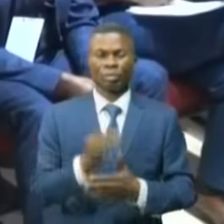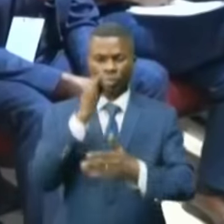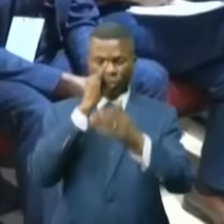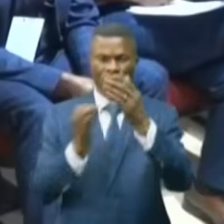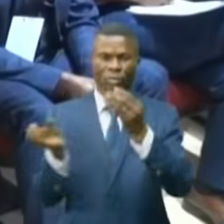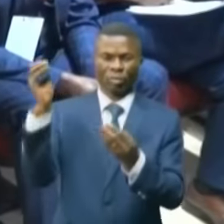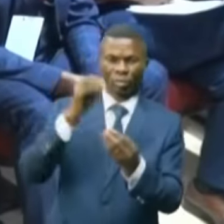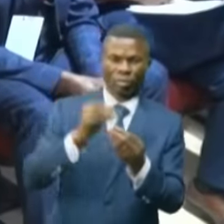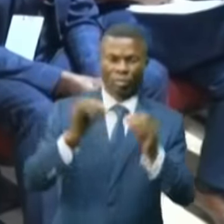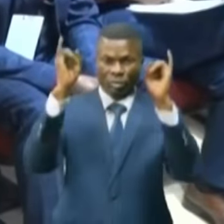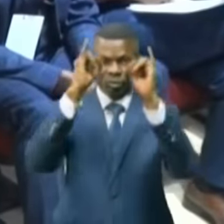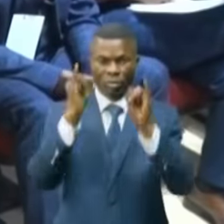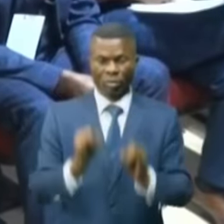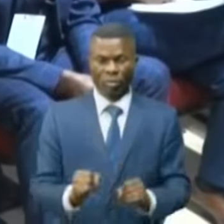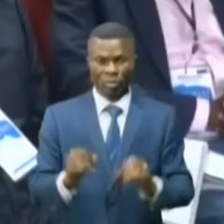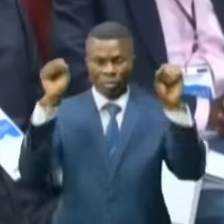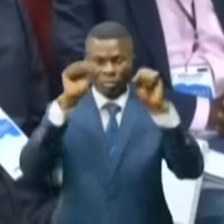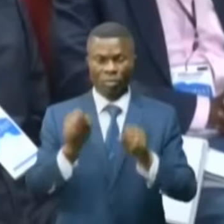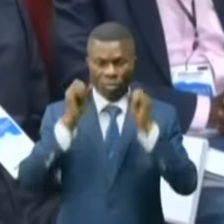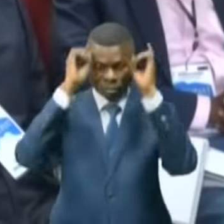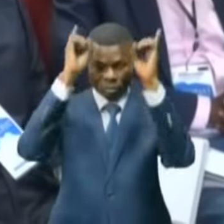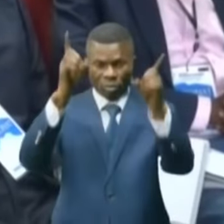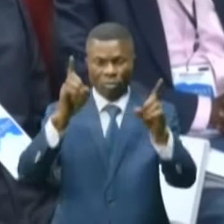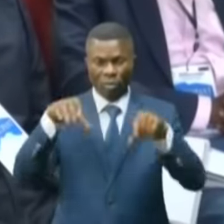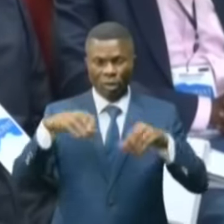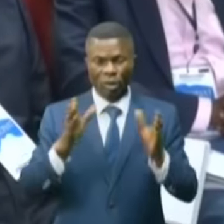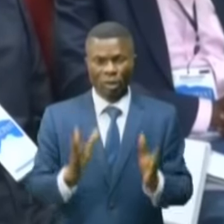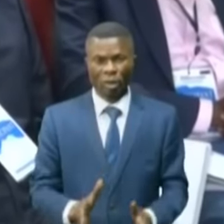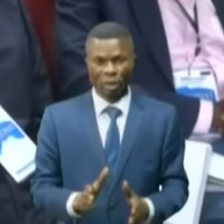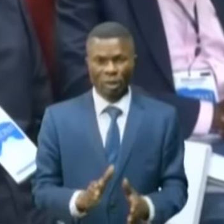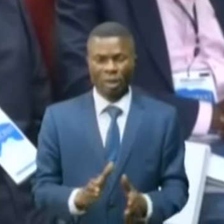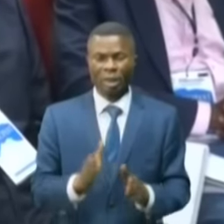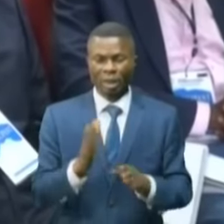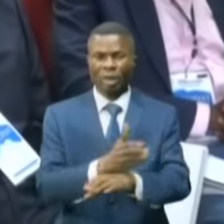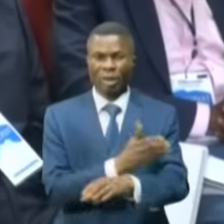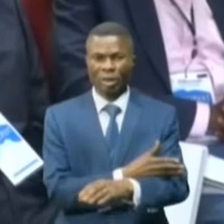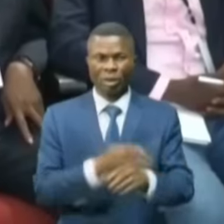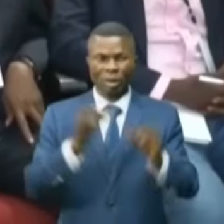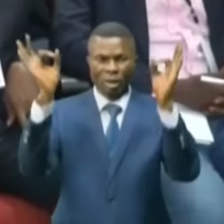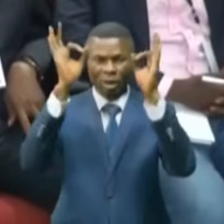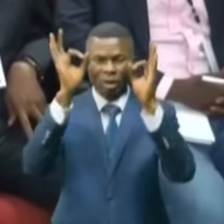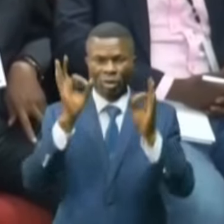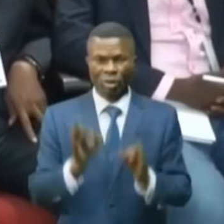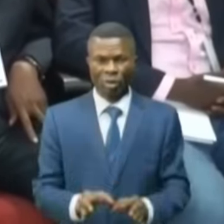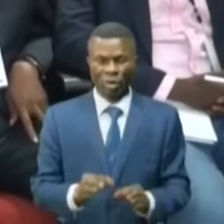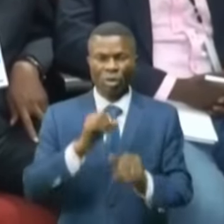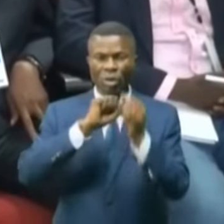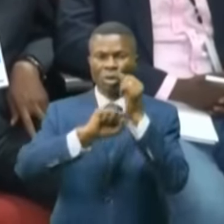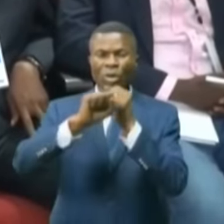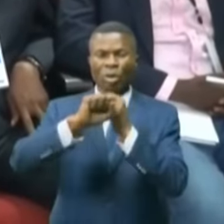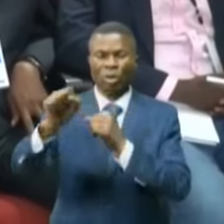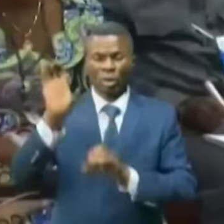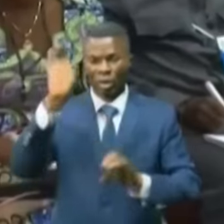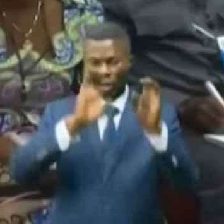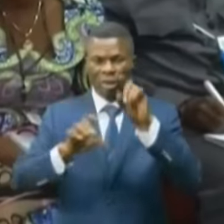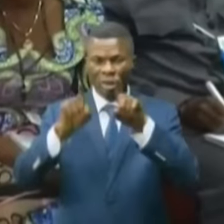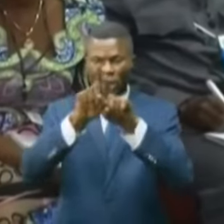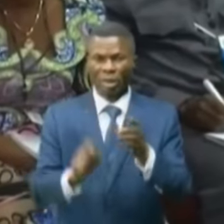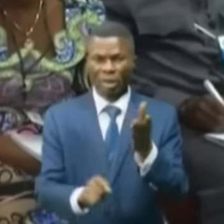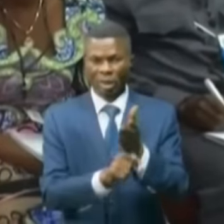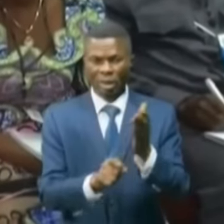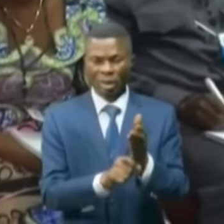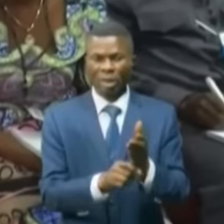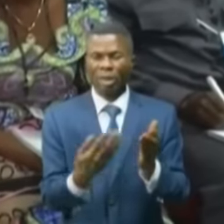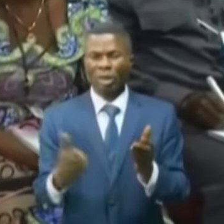L'intégration du numérique dans les systèmes éducatifs congolais a fait l'objet d'un forum sur la promotion des sciences et technologies,